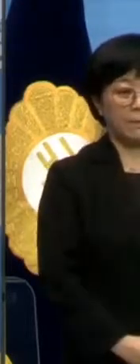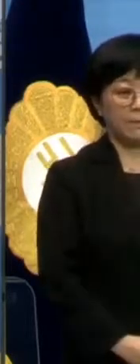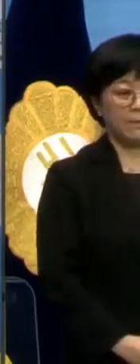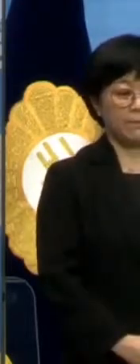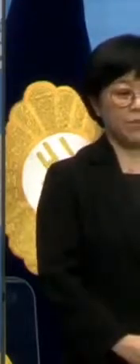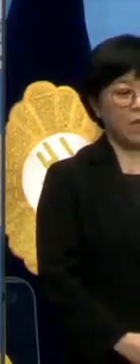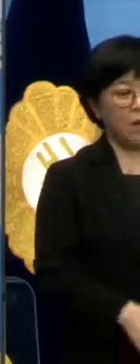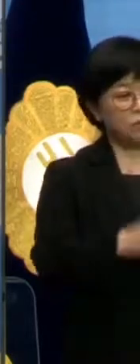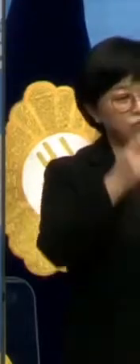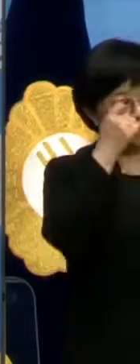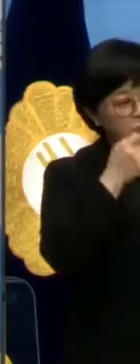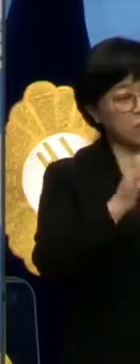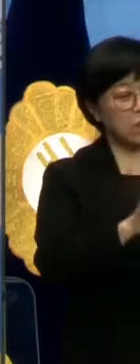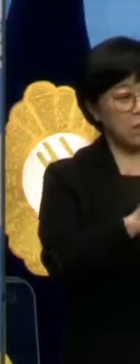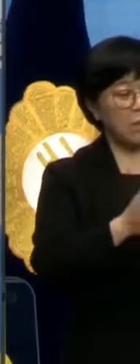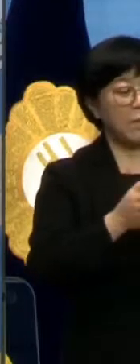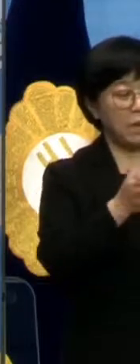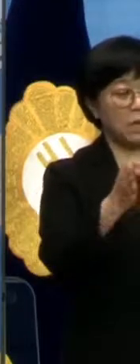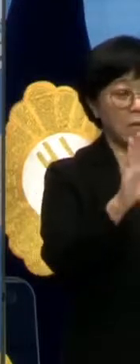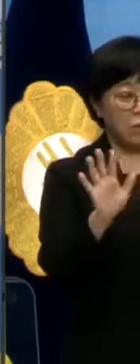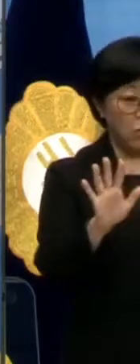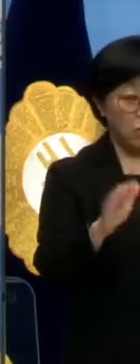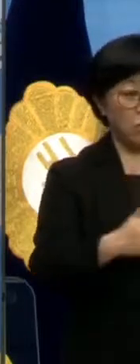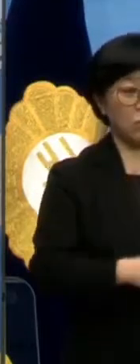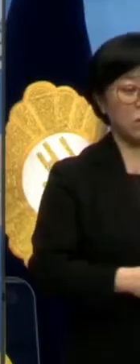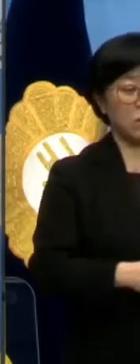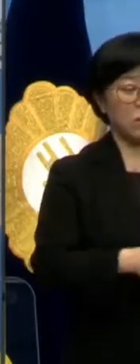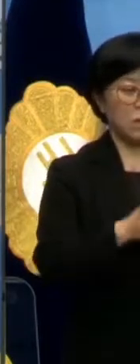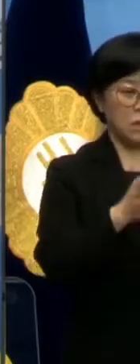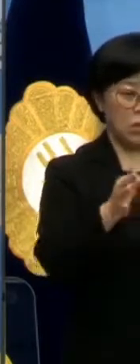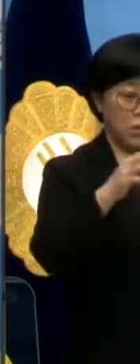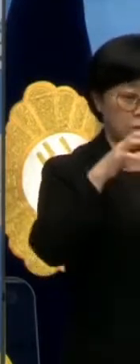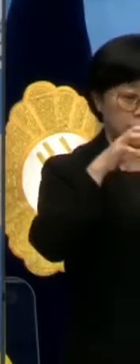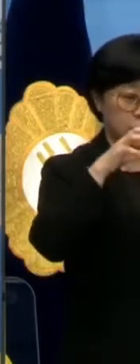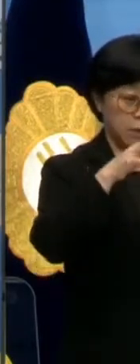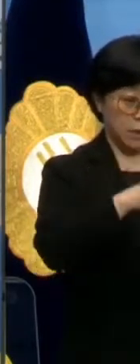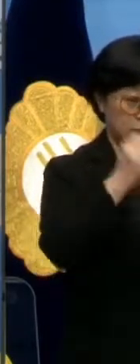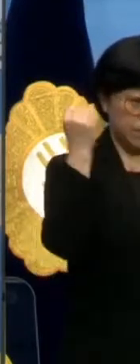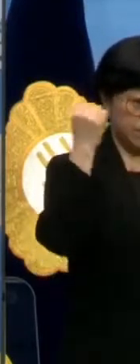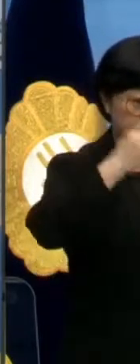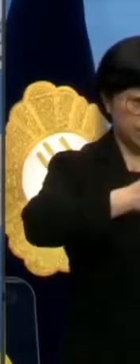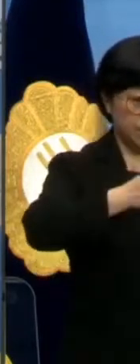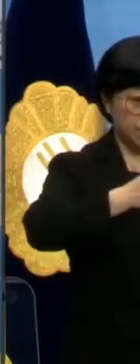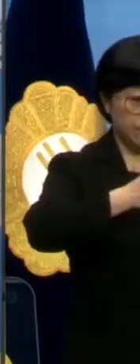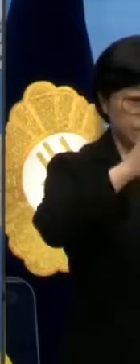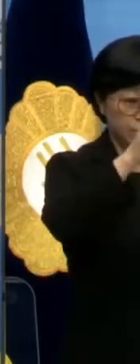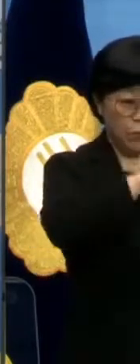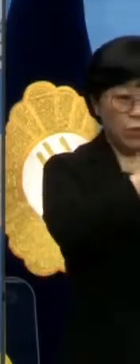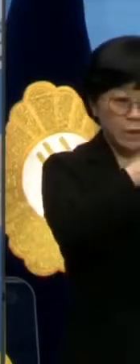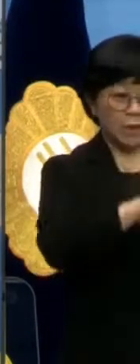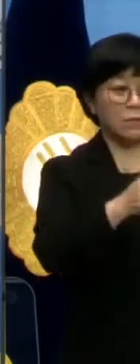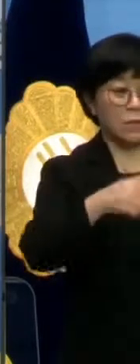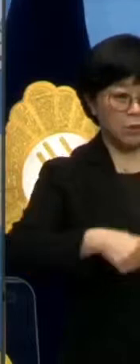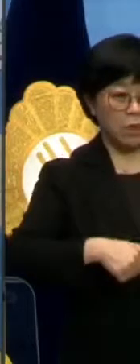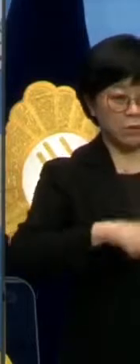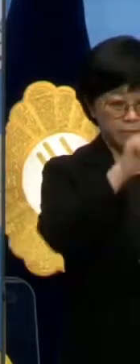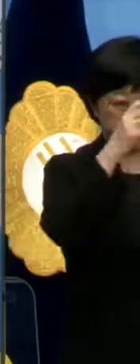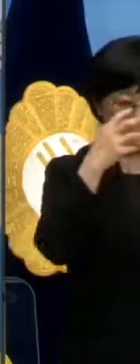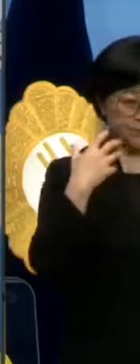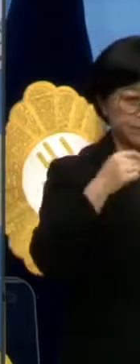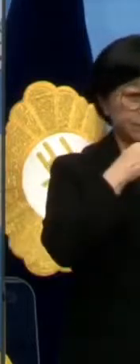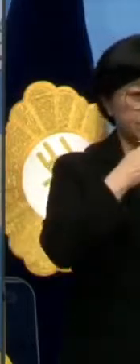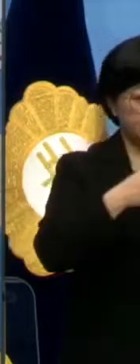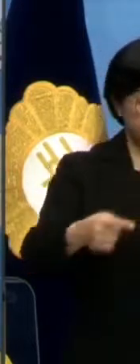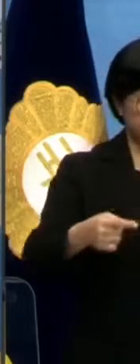선심 쓰듯 주는 지원금 말고 영업 제한 명령에 상응하는 정부 차원의 영업